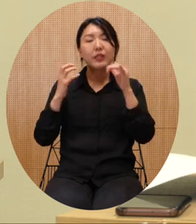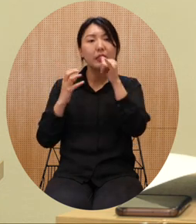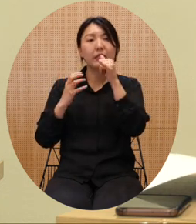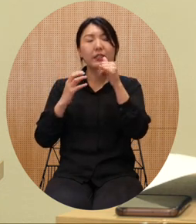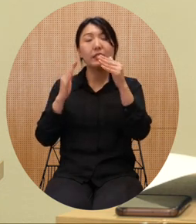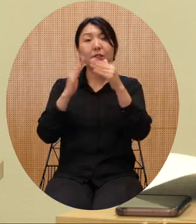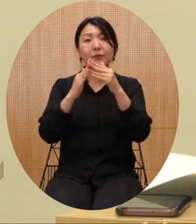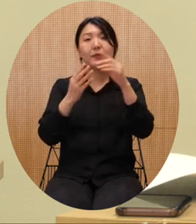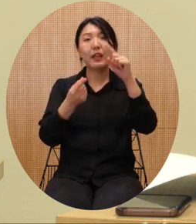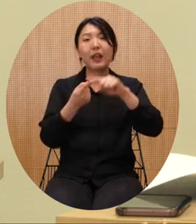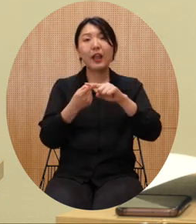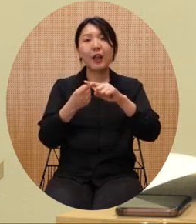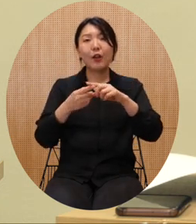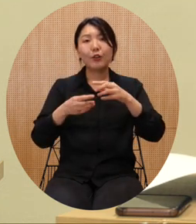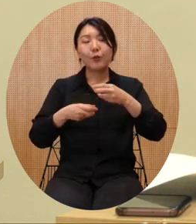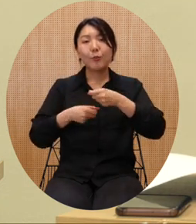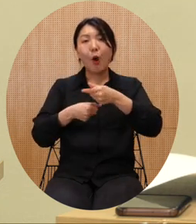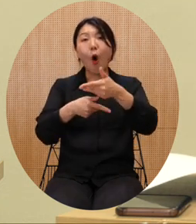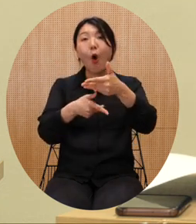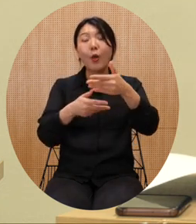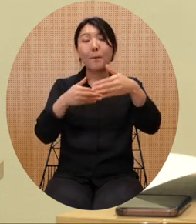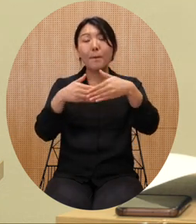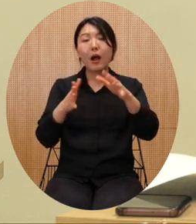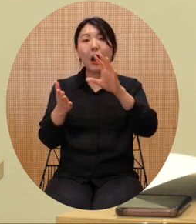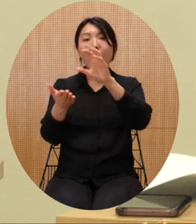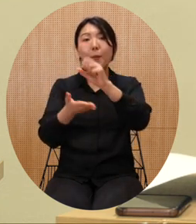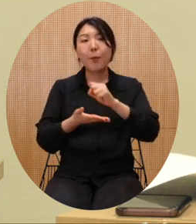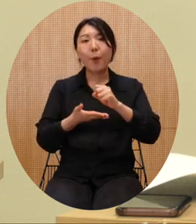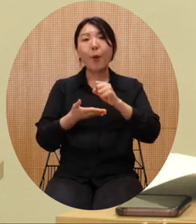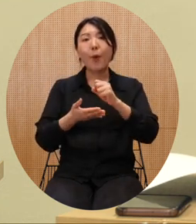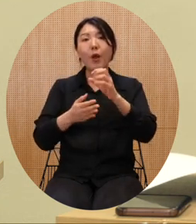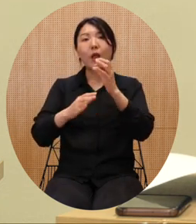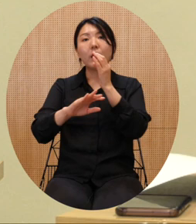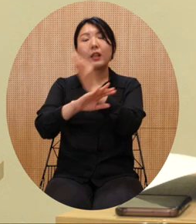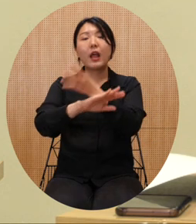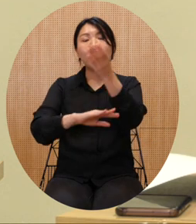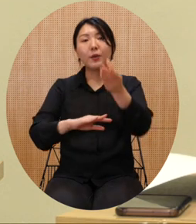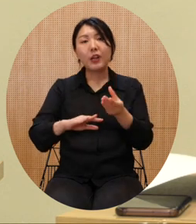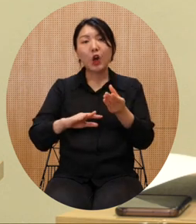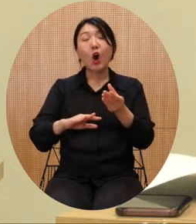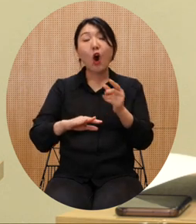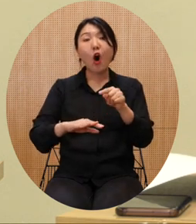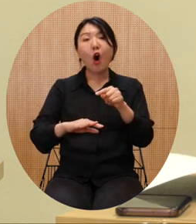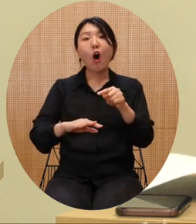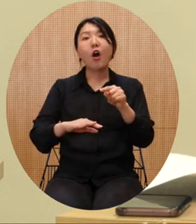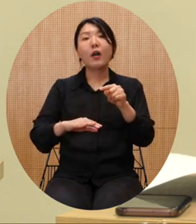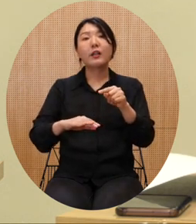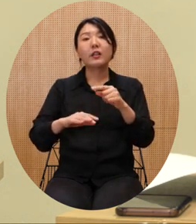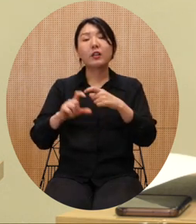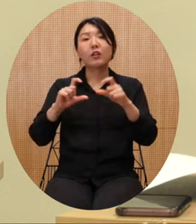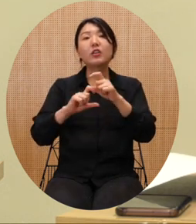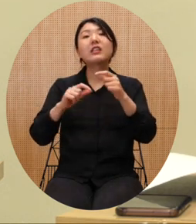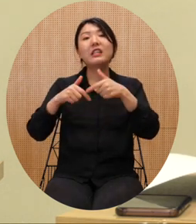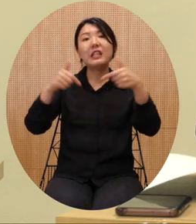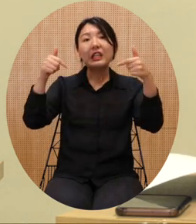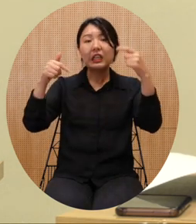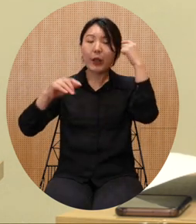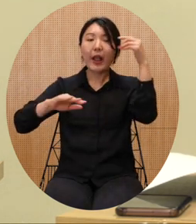있는 가구에 대해서 면적과 방을 확보할 수 있는 그런 매입 임대 주택을 공급하는 물량을 계속 확대할 계획이